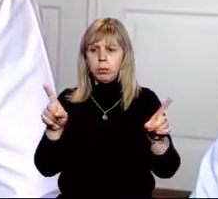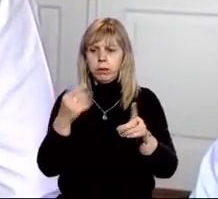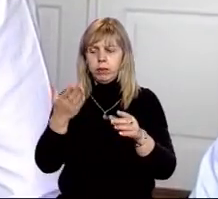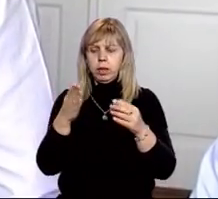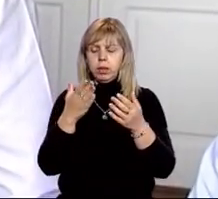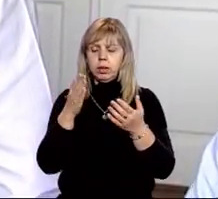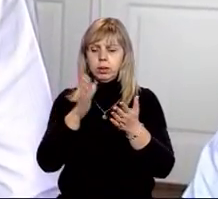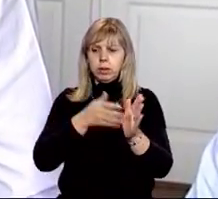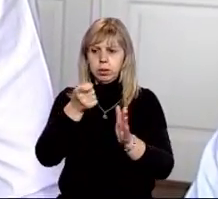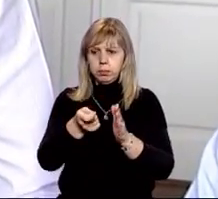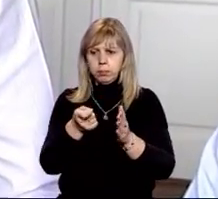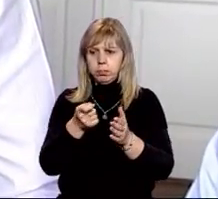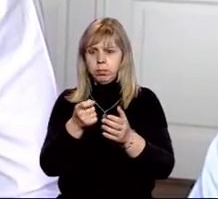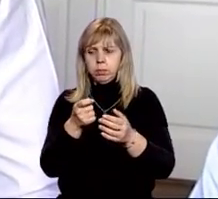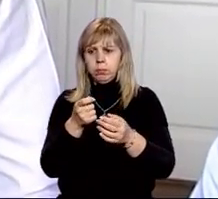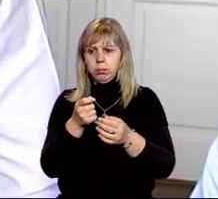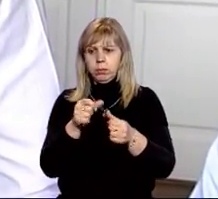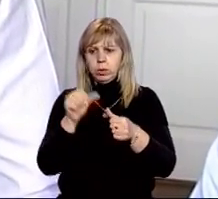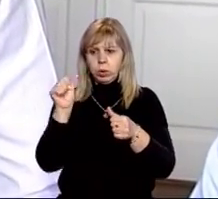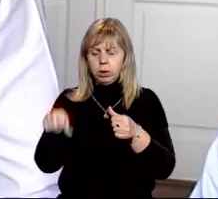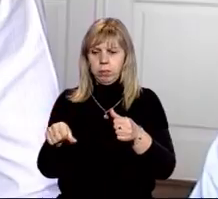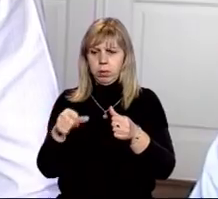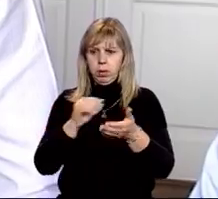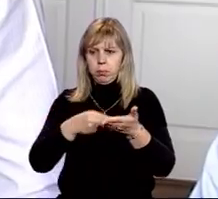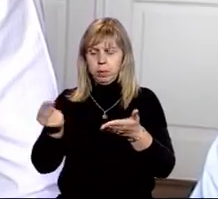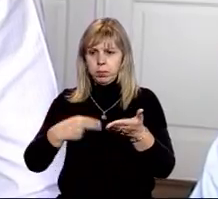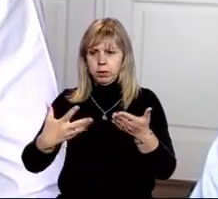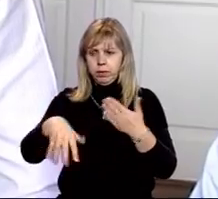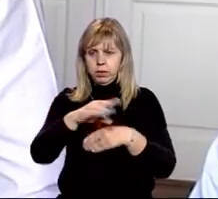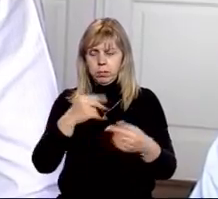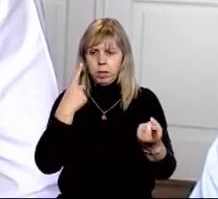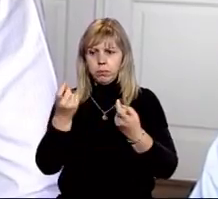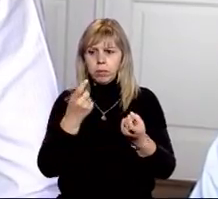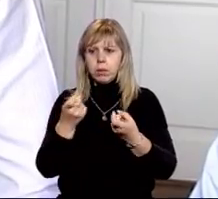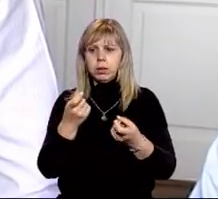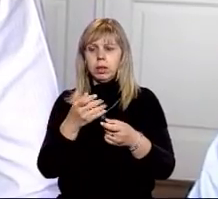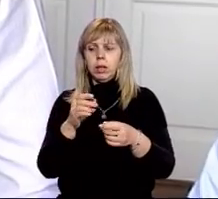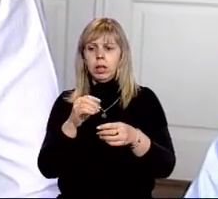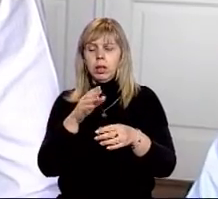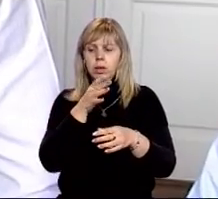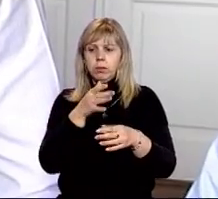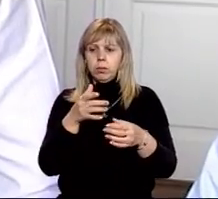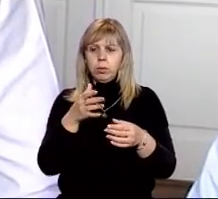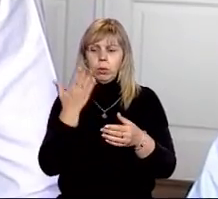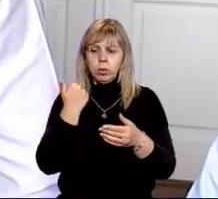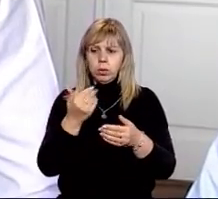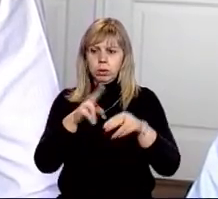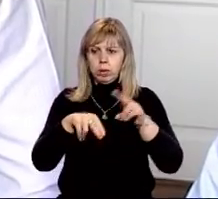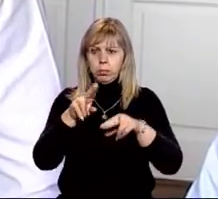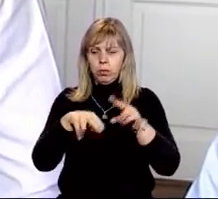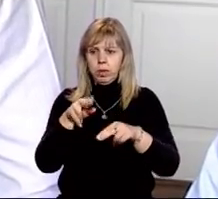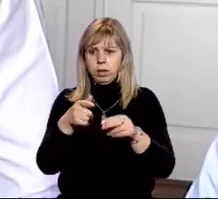довкілля. Зокрема, непідписання всіма виконавцями, врахування всіх зауважень під час процедури міського